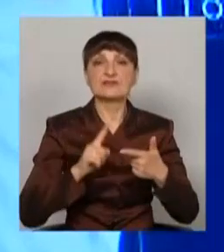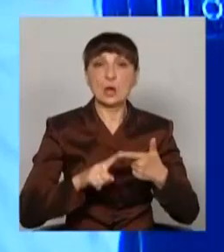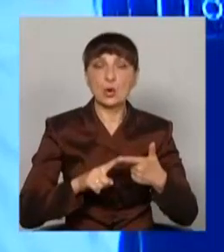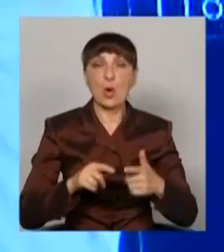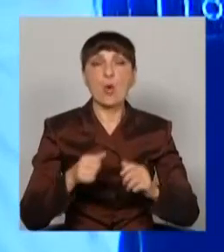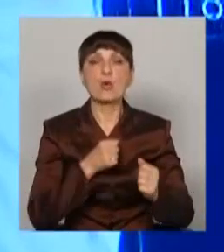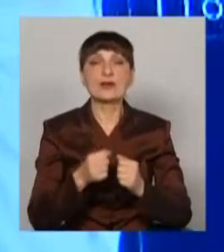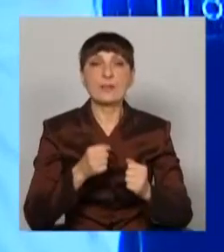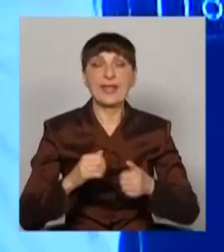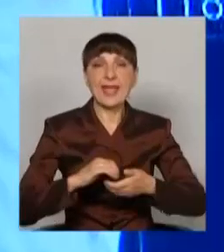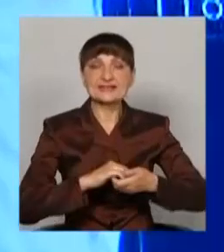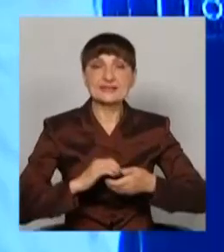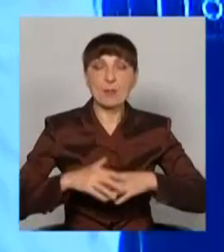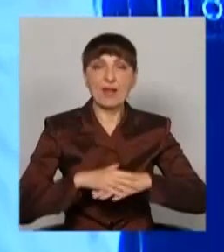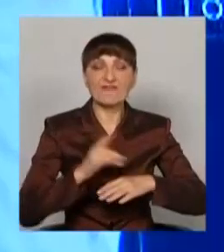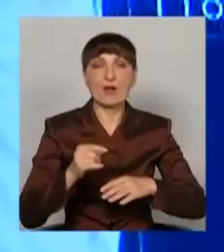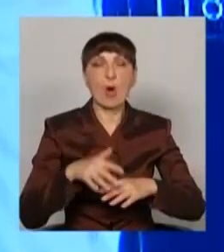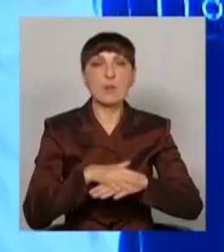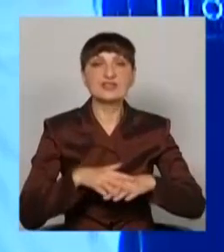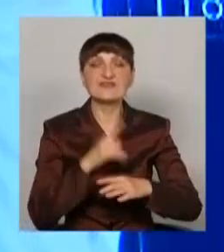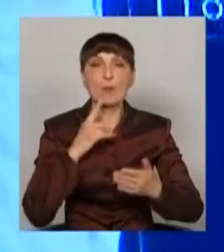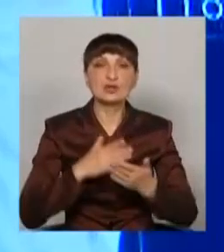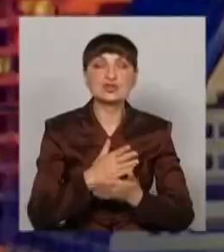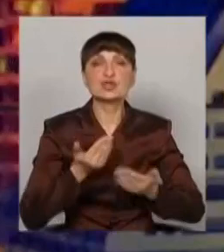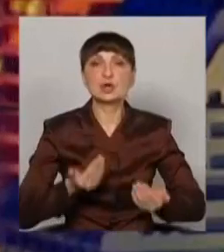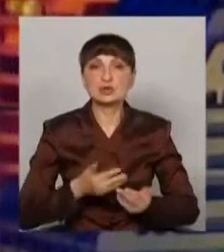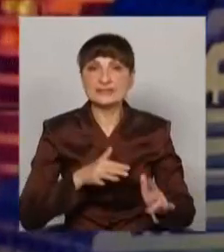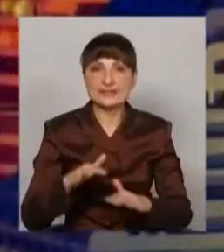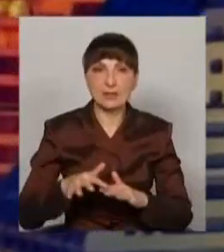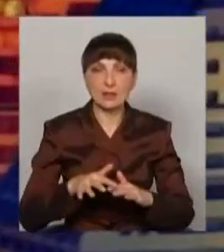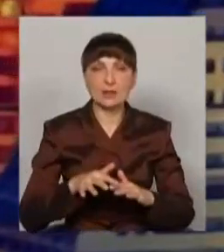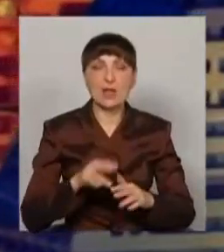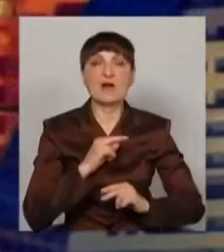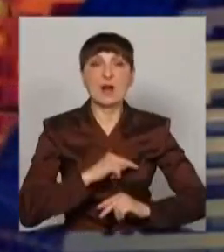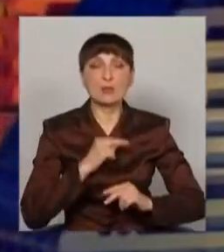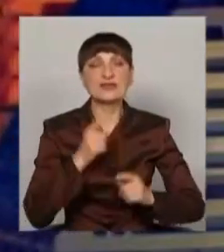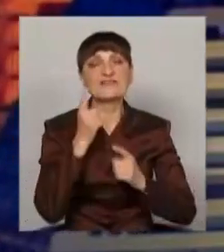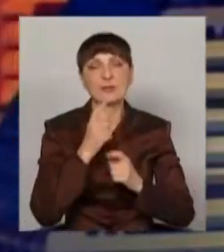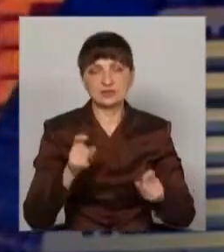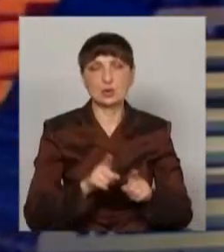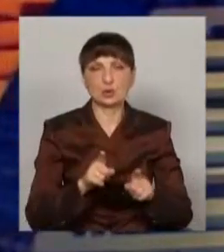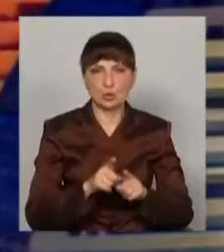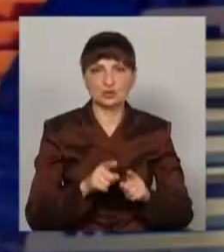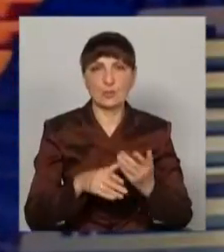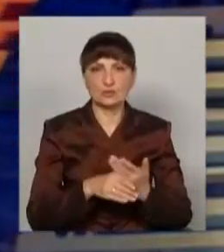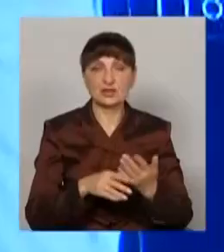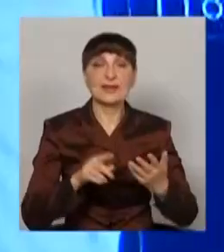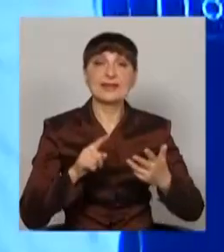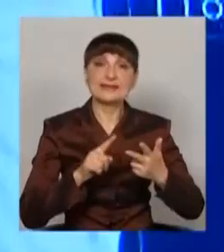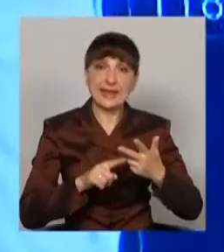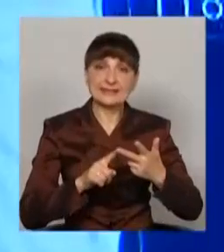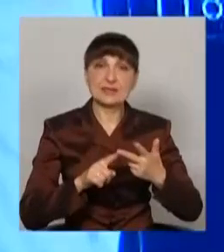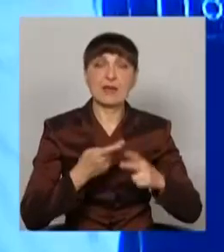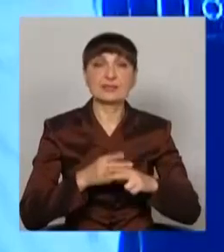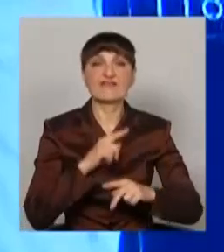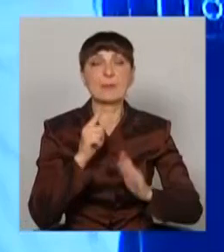роли Ассамблеи народа Казахстана в общественно-политической деятельности и как раз в работе, информационной работе Ассамблеи народа Казахстана. И третье, конечно, это вопрос,